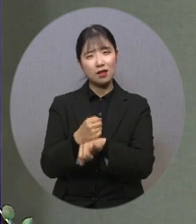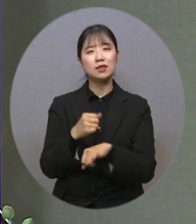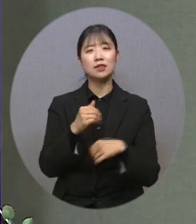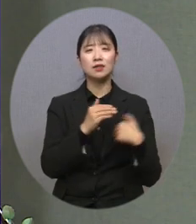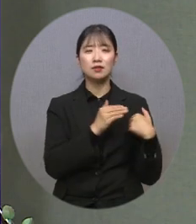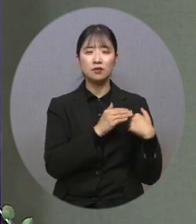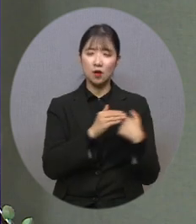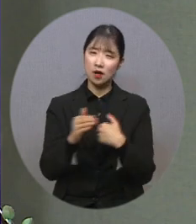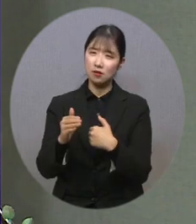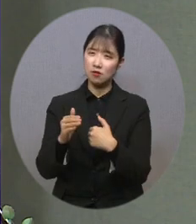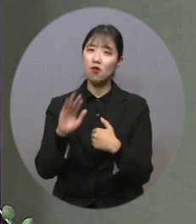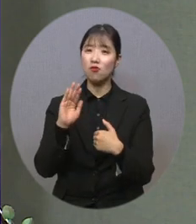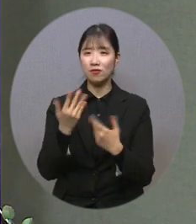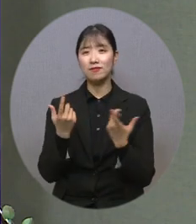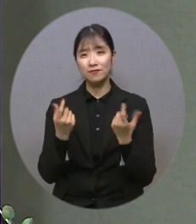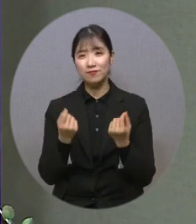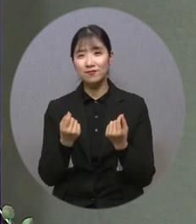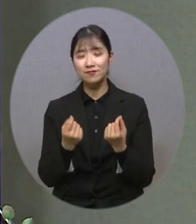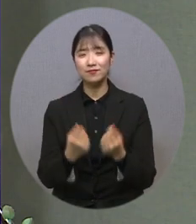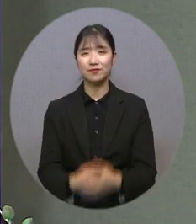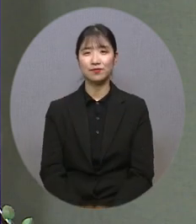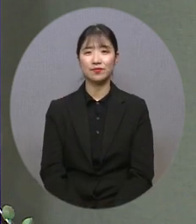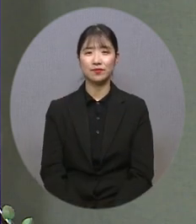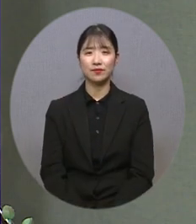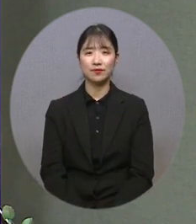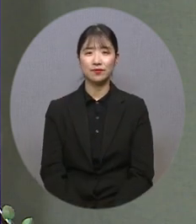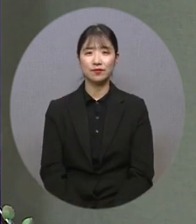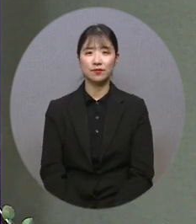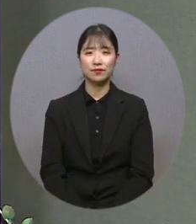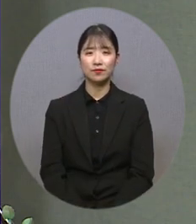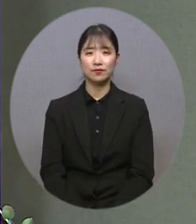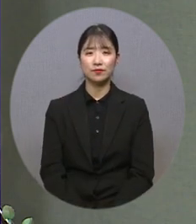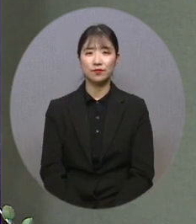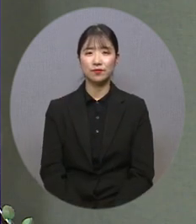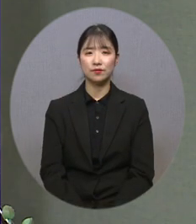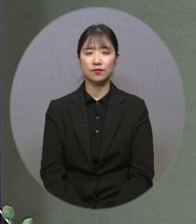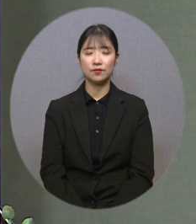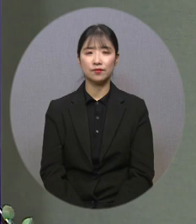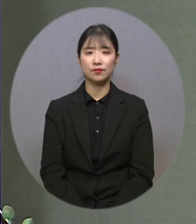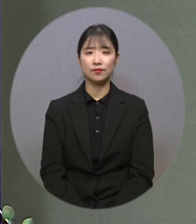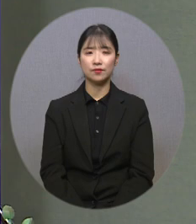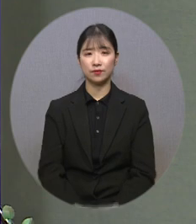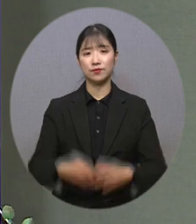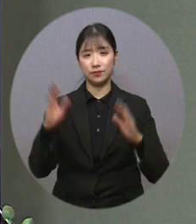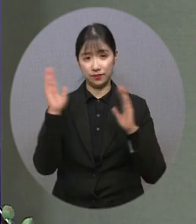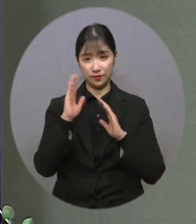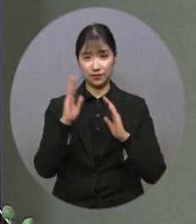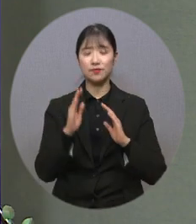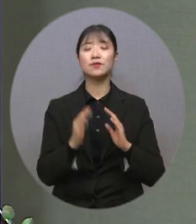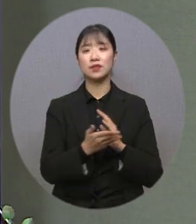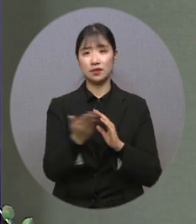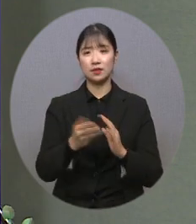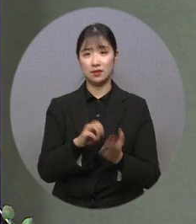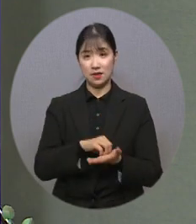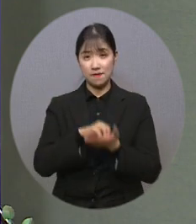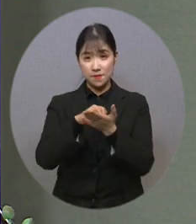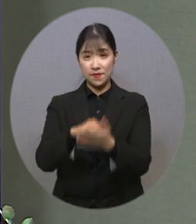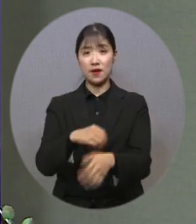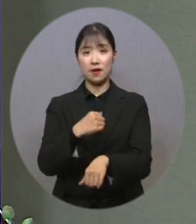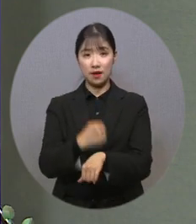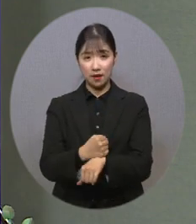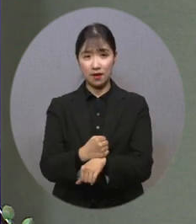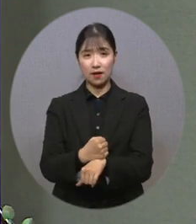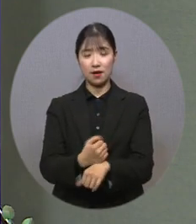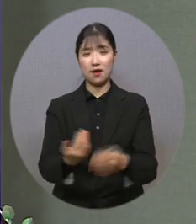하시는 그런 과정이 아닌가 그렇습니다. 그런 생각이 드네요. 네. 그런데 학생이 이제 입학을 하면은 네. 그